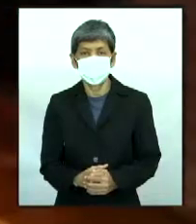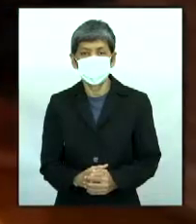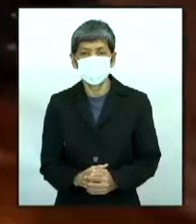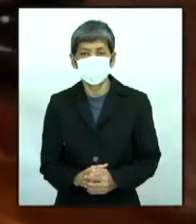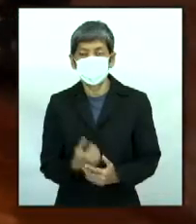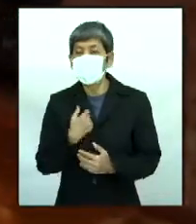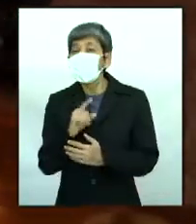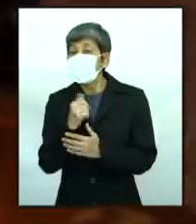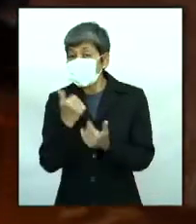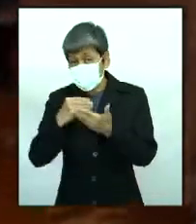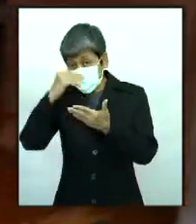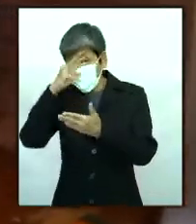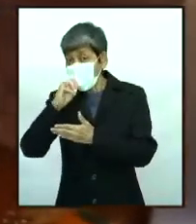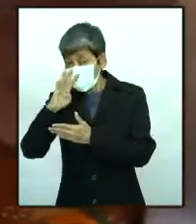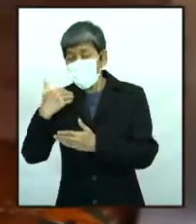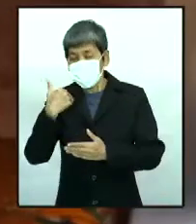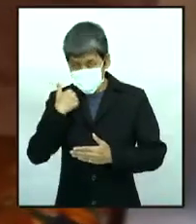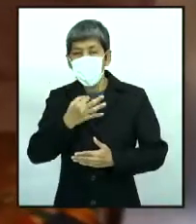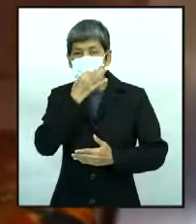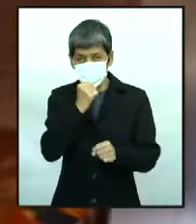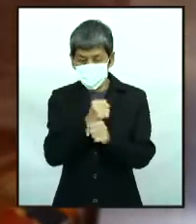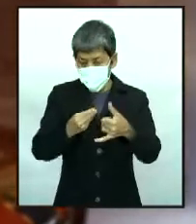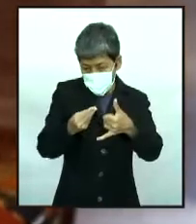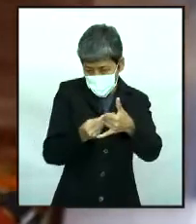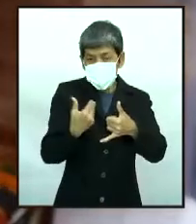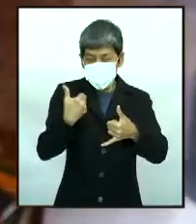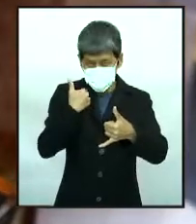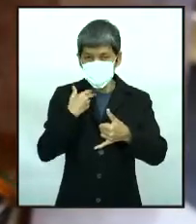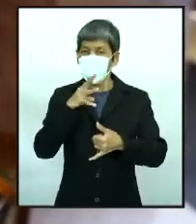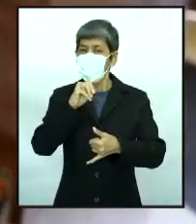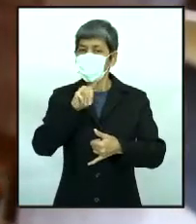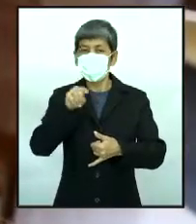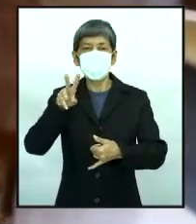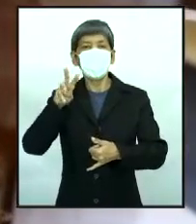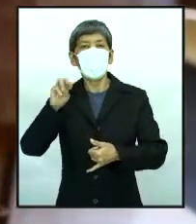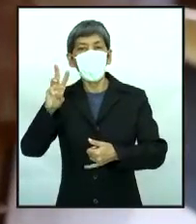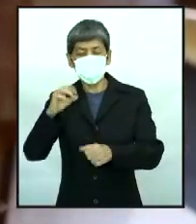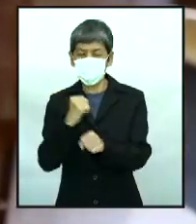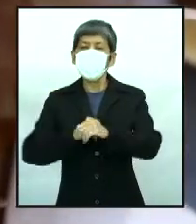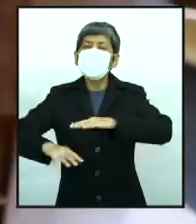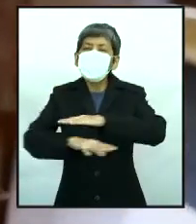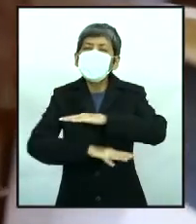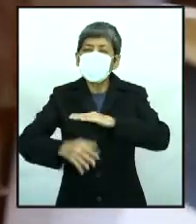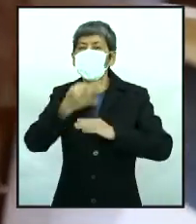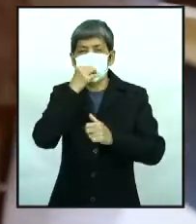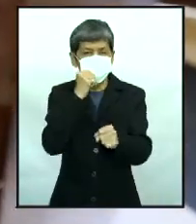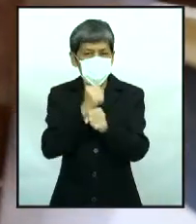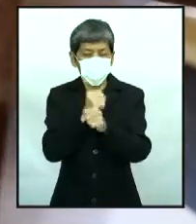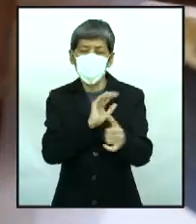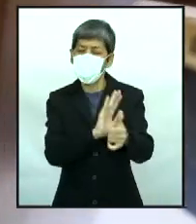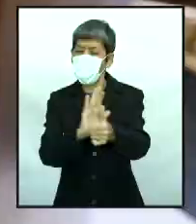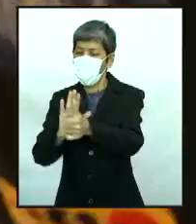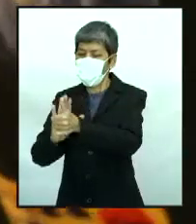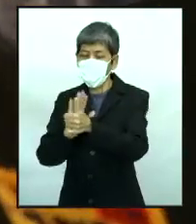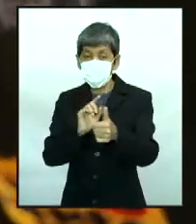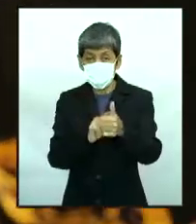ในระดับชั้นม.4 นี่เรามีการเลือกอาชีพในการเรียนด้วยม.4 ถึงม.6 เพื่อที่จะเป็นพื้นฐานในการประกอบอาชีพของเขาในอนาค